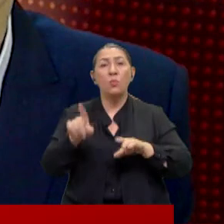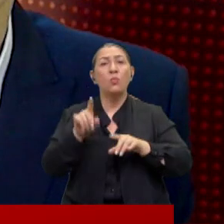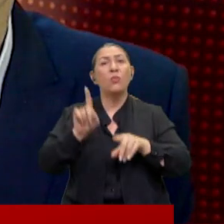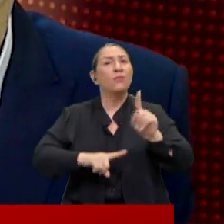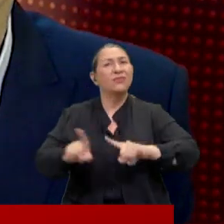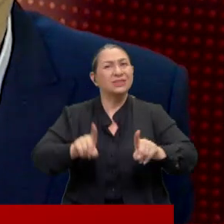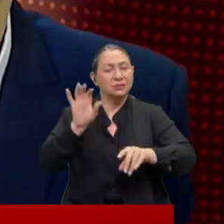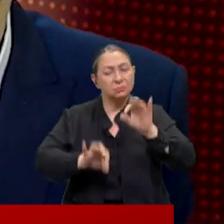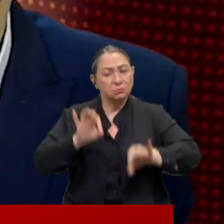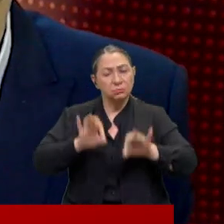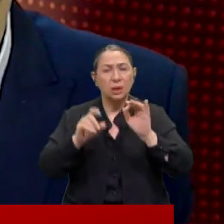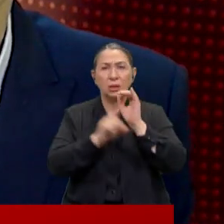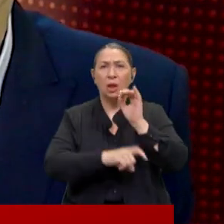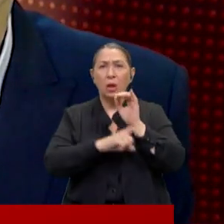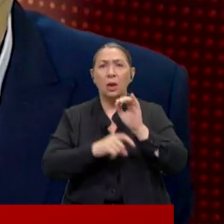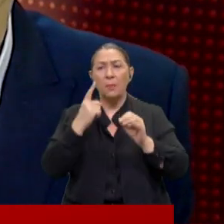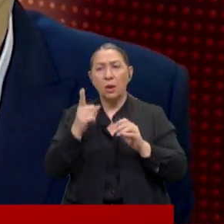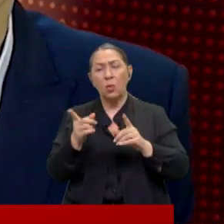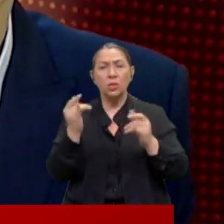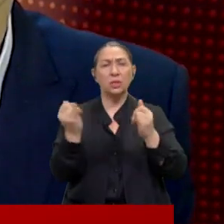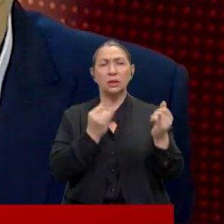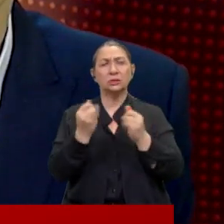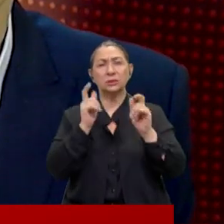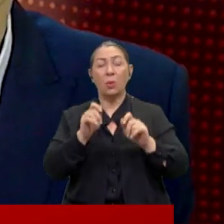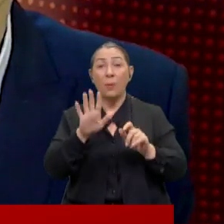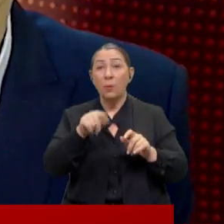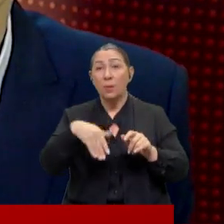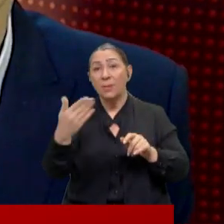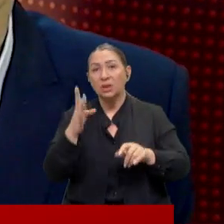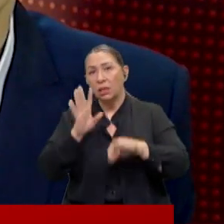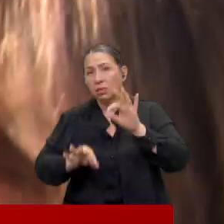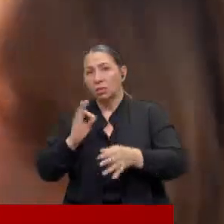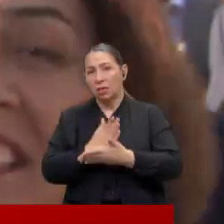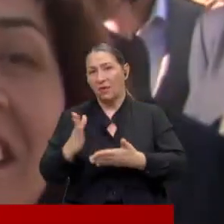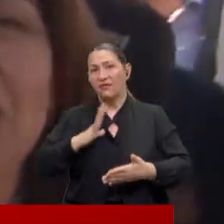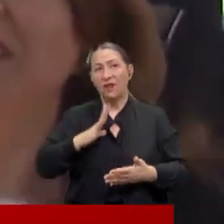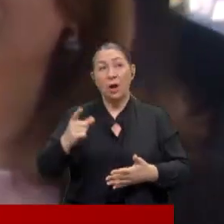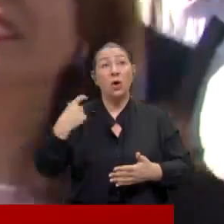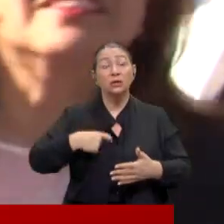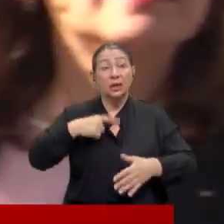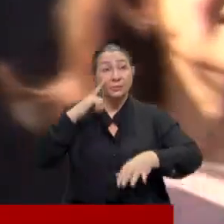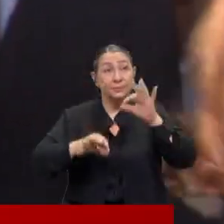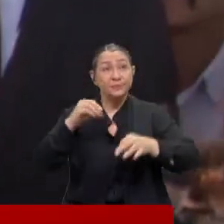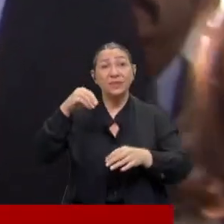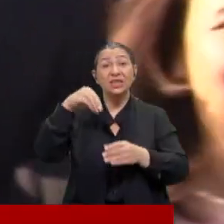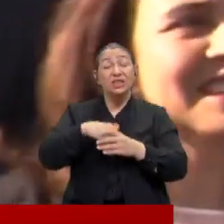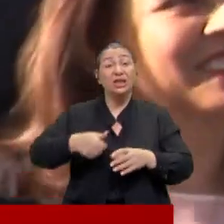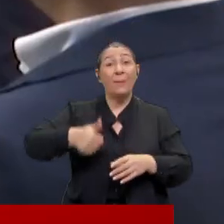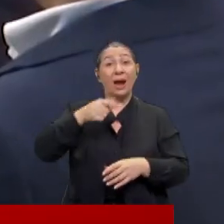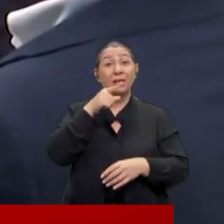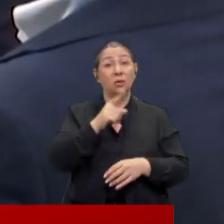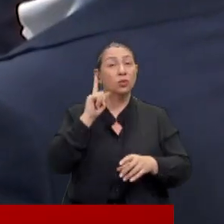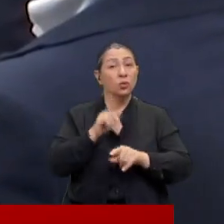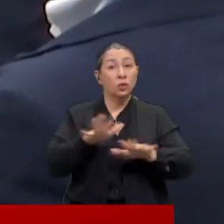inceliyorlar terör meselesinde biraz cam bana bakıyorlar onu tartışıyorlar ama burada başka bir pişer kuruyor özel teftişin İçişleri Bakanının